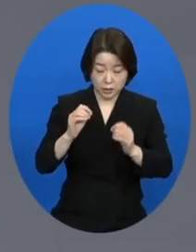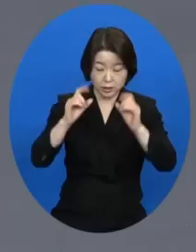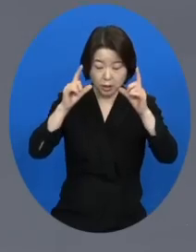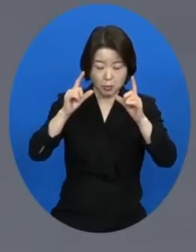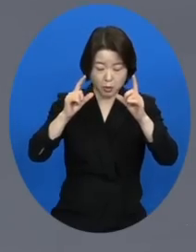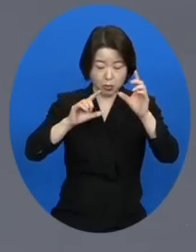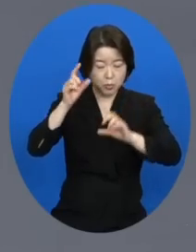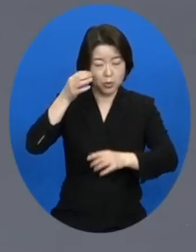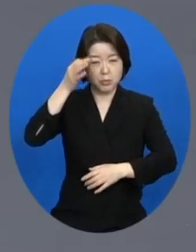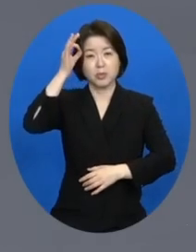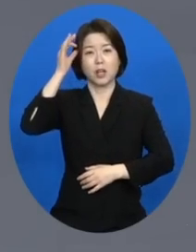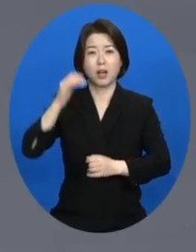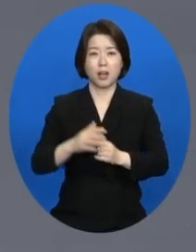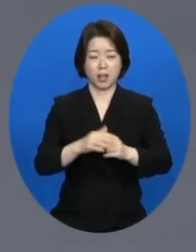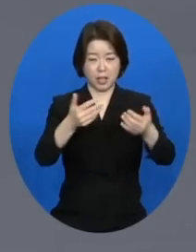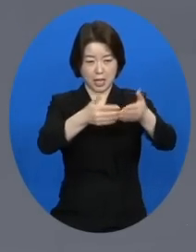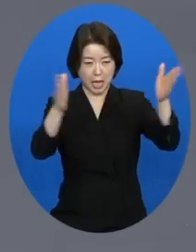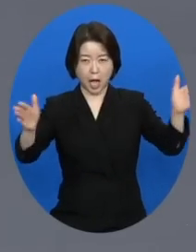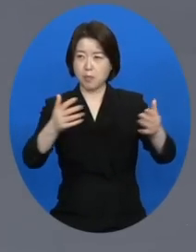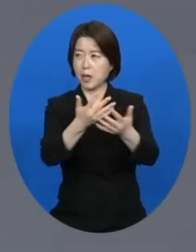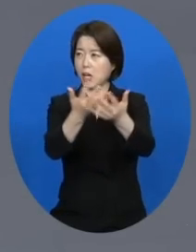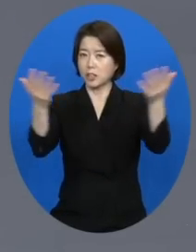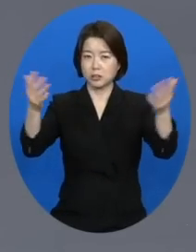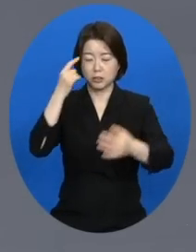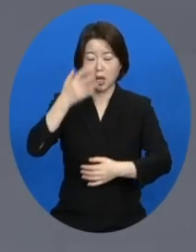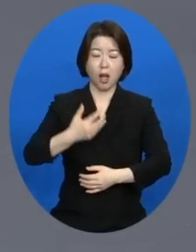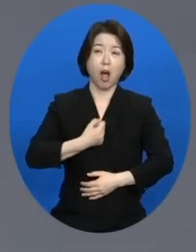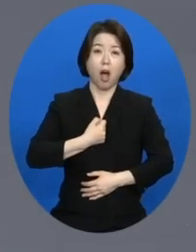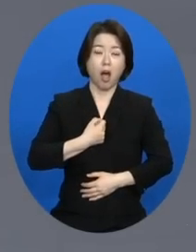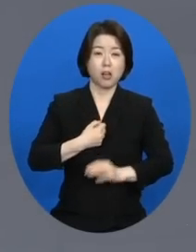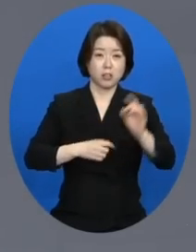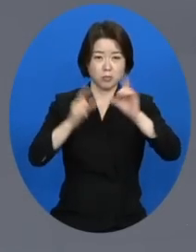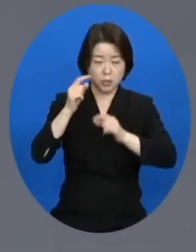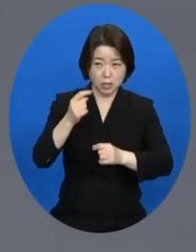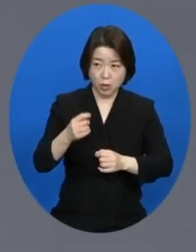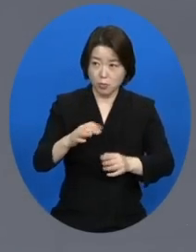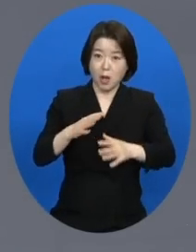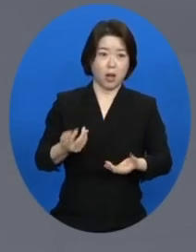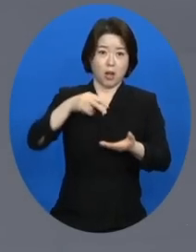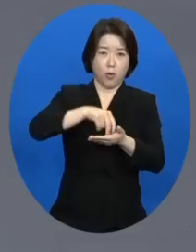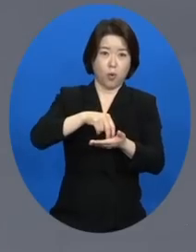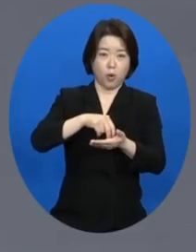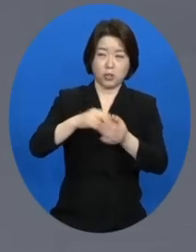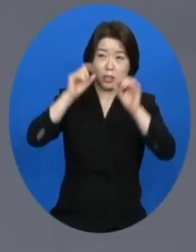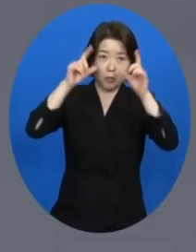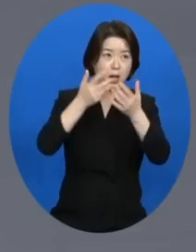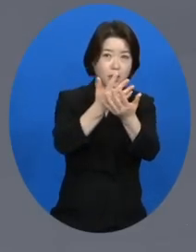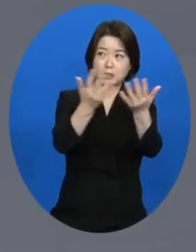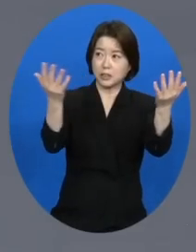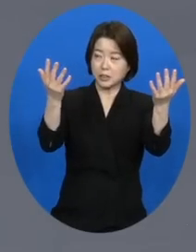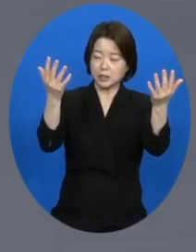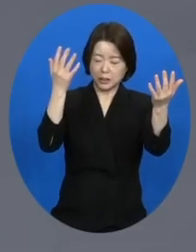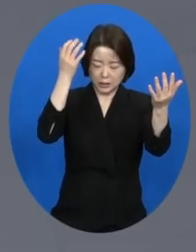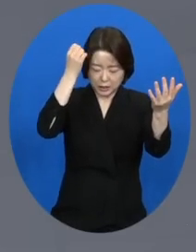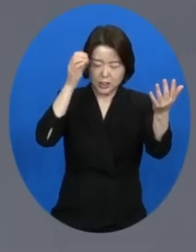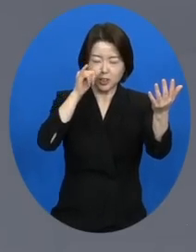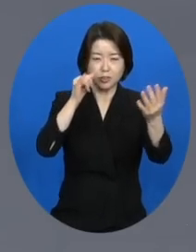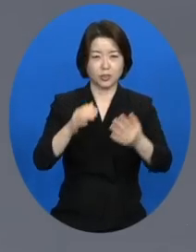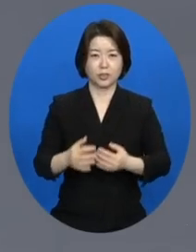나요. 그 안방에 그 장면 있잖아요. 너무 충격적인 그 모습이 놀라서 깨어났을 때 그 장면이 아직도 머리에 생각이